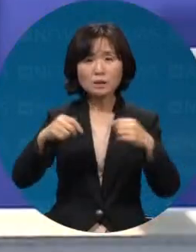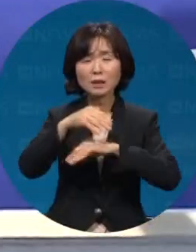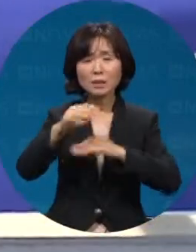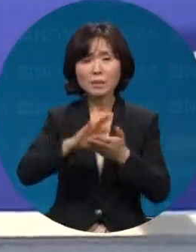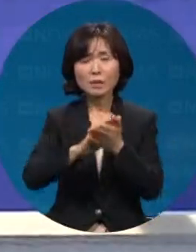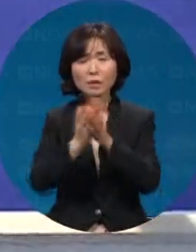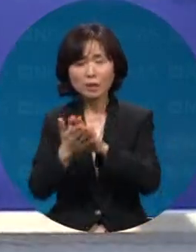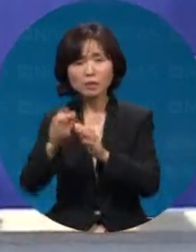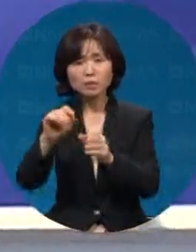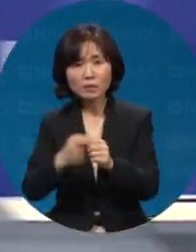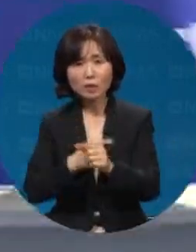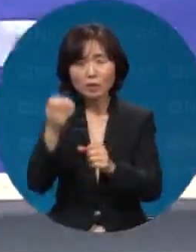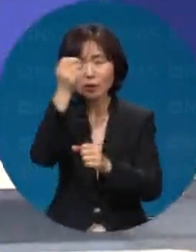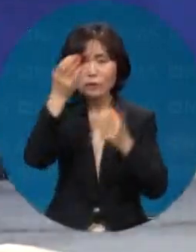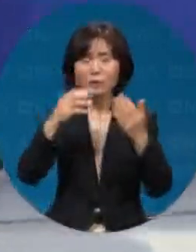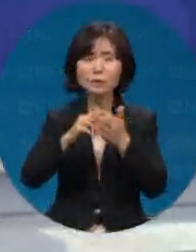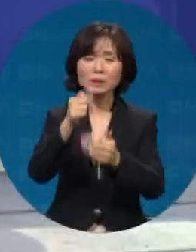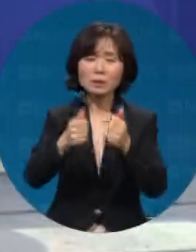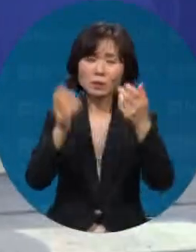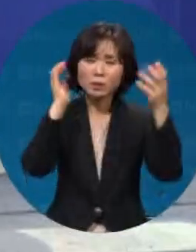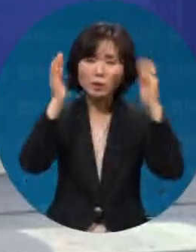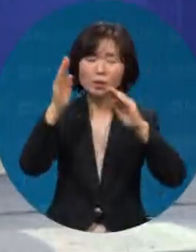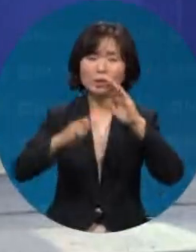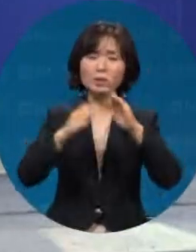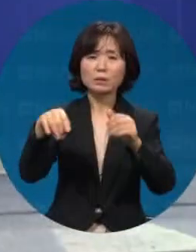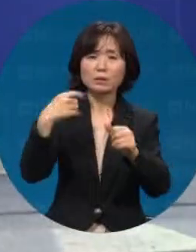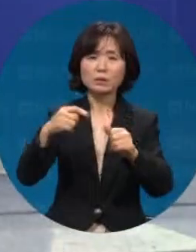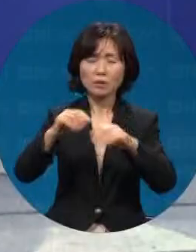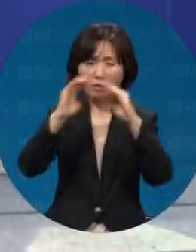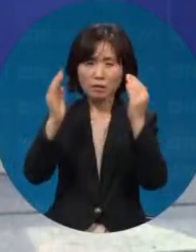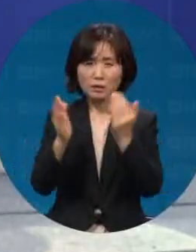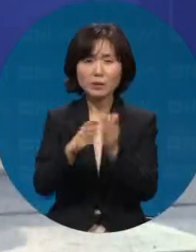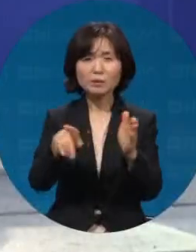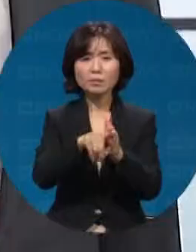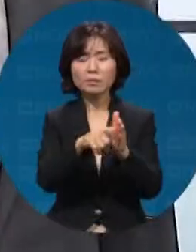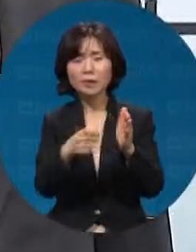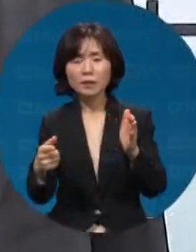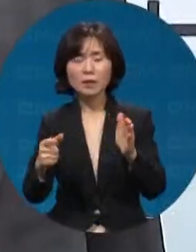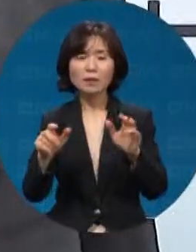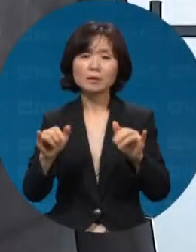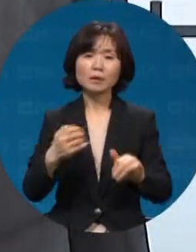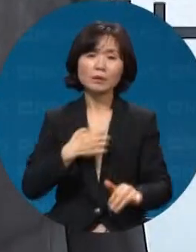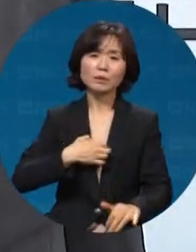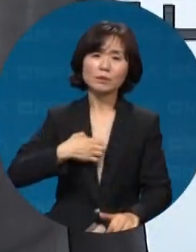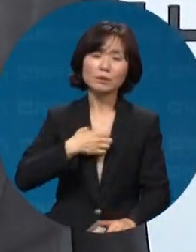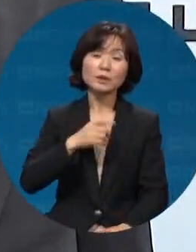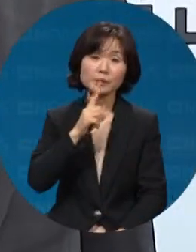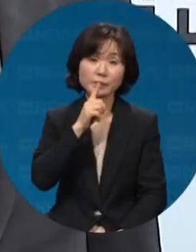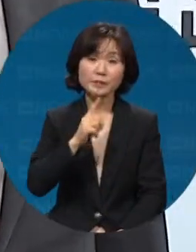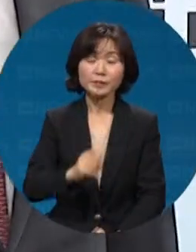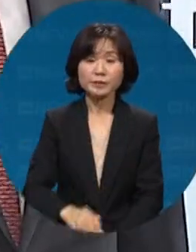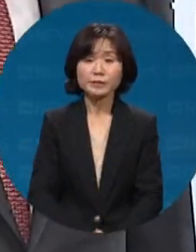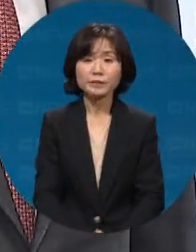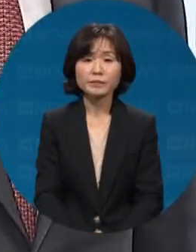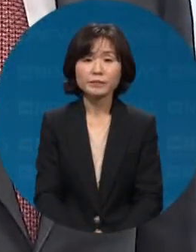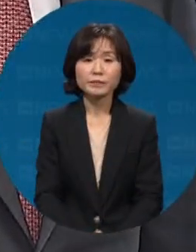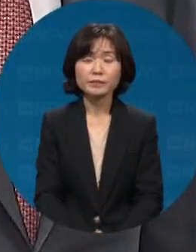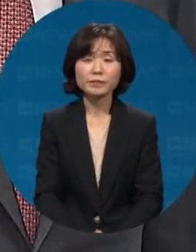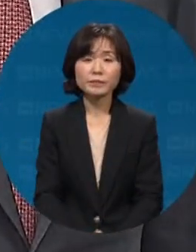고교 입시에 혼란은 물론 공교육 전반에 대한 불신으로 이어지지 않을지 오리 하고 있습니다 ebs 뉴스 사회